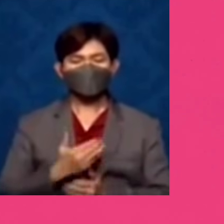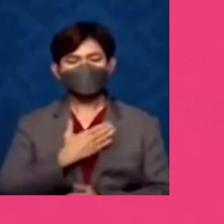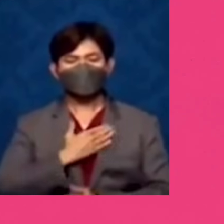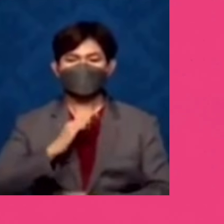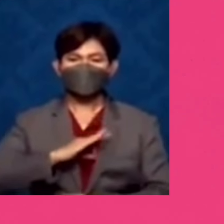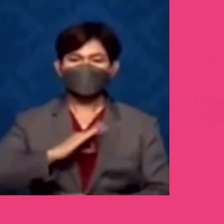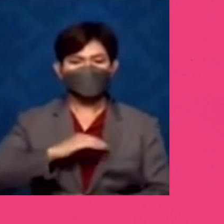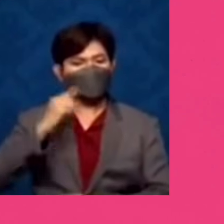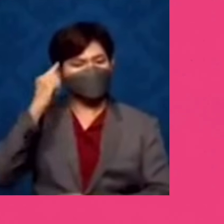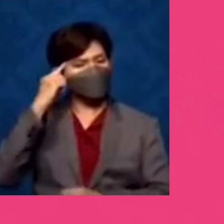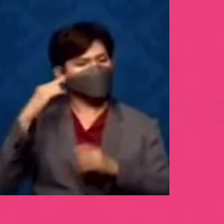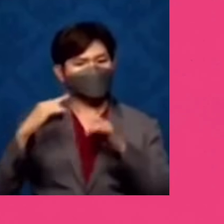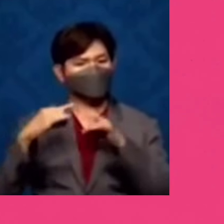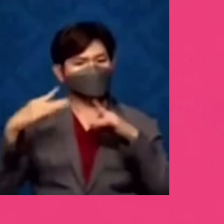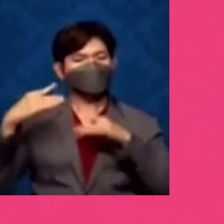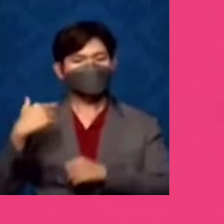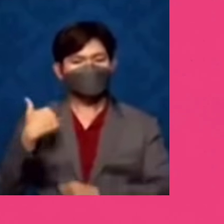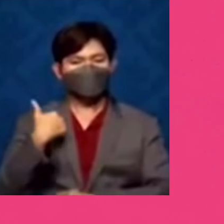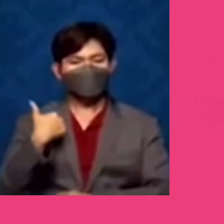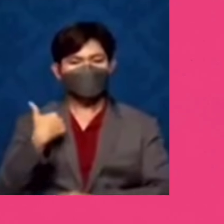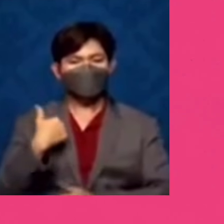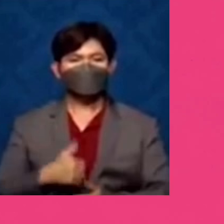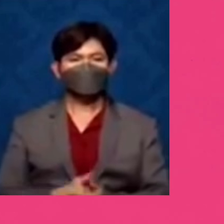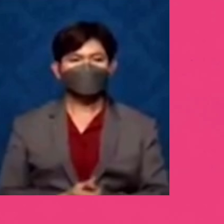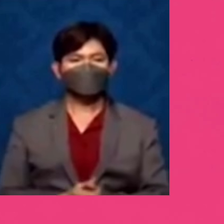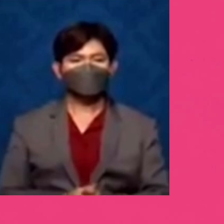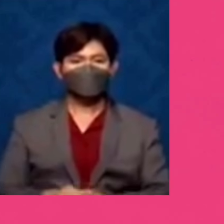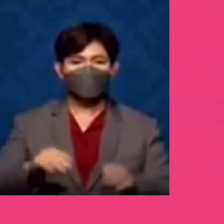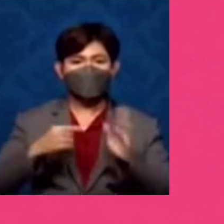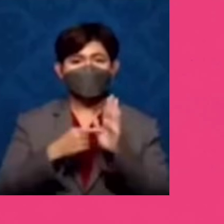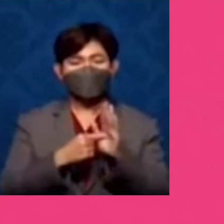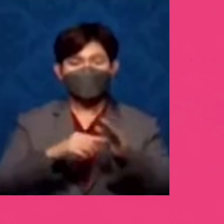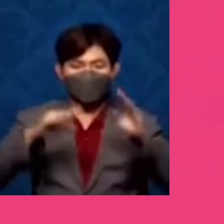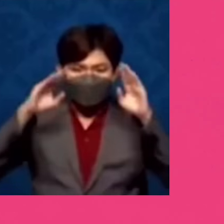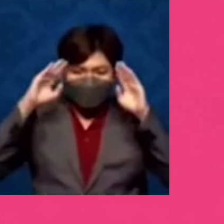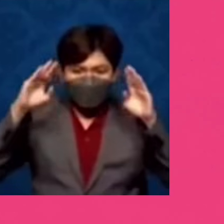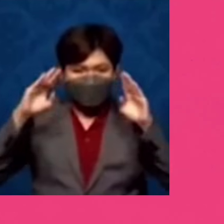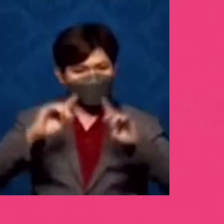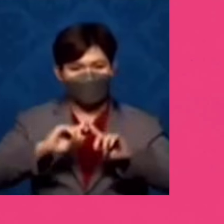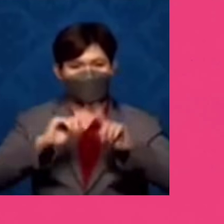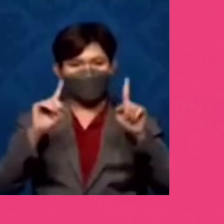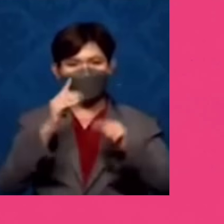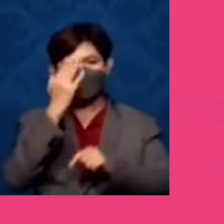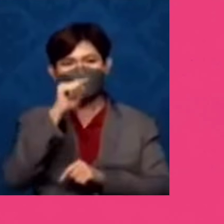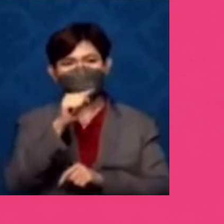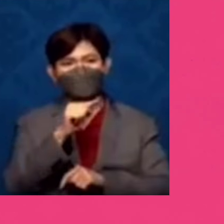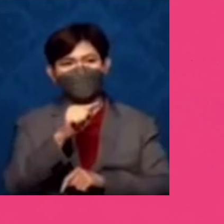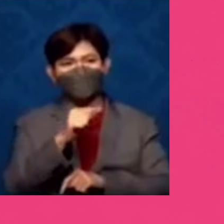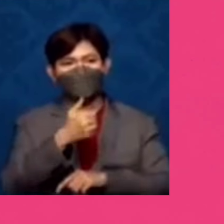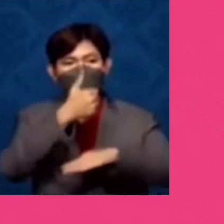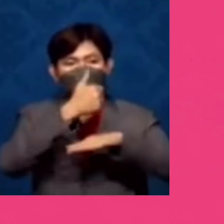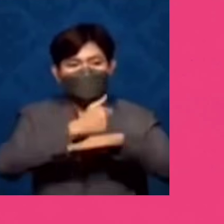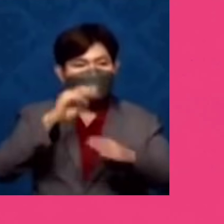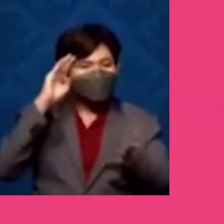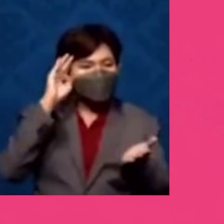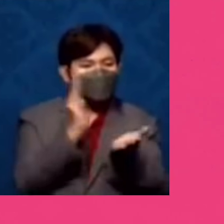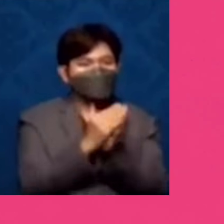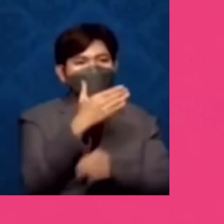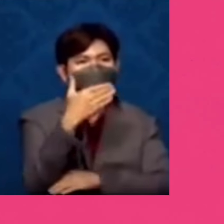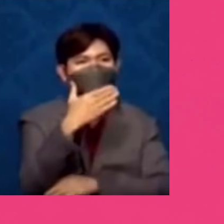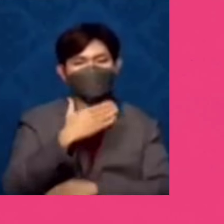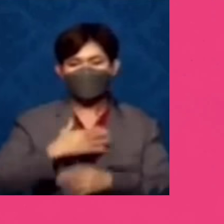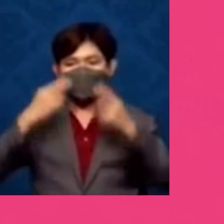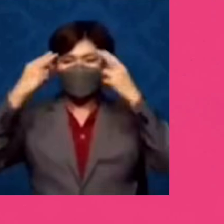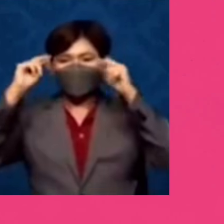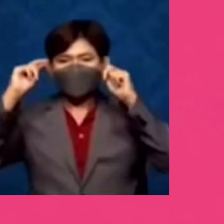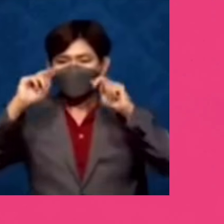าคิดไม่ค่อยตรงกันเท่าไหร่นะครับอาจจะประสบการณ์ต่างกันเพราะท่านเป็นแค่ผู้จัดการนั้นผู้จัดการส่วนชาติผมเป็นนายกรัฐมนตรีนะ